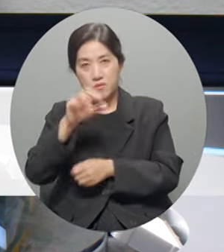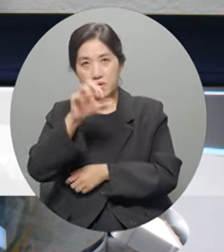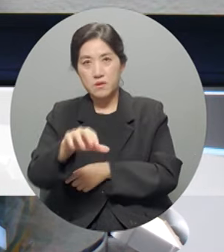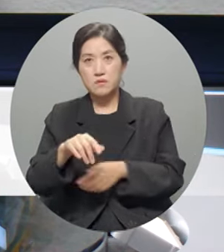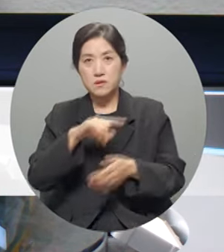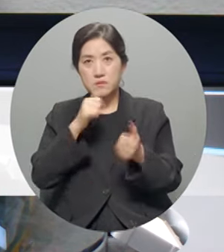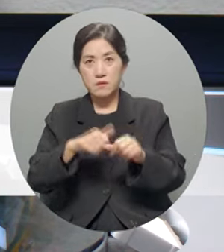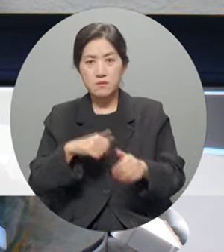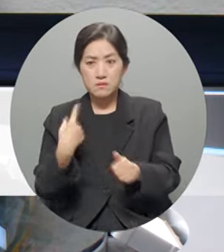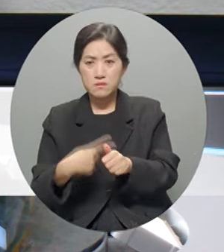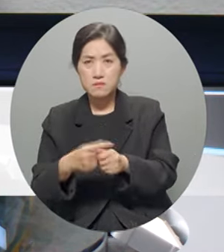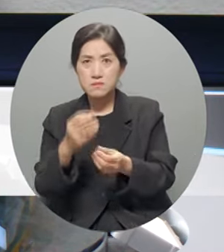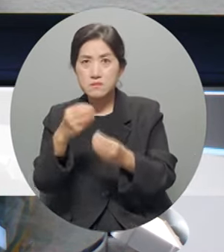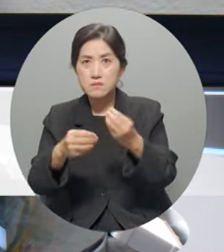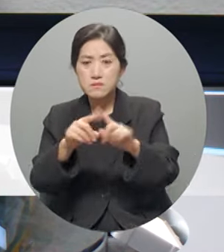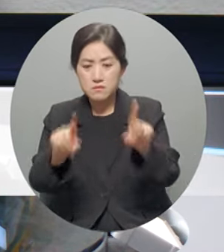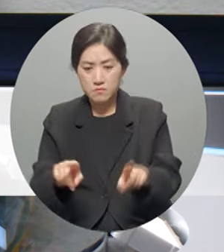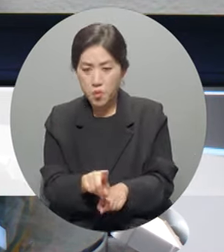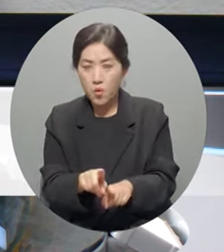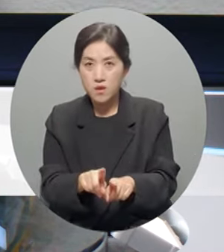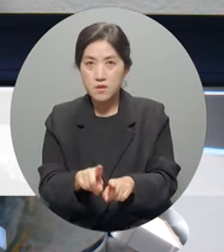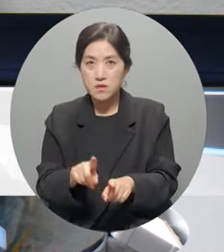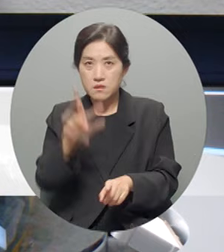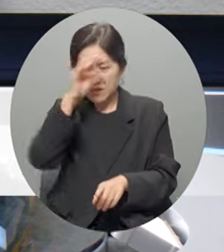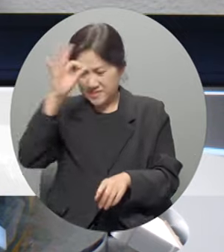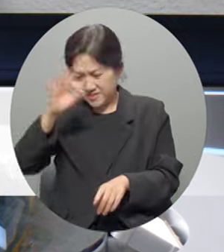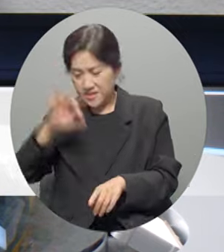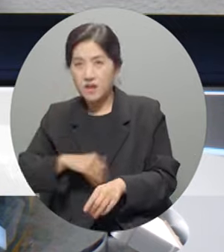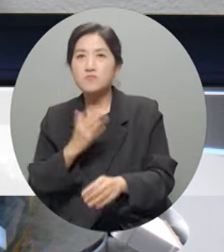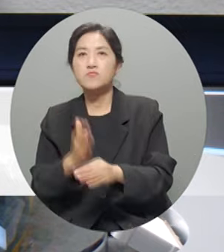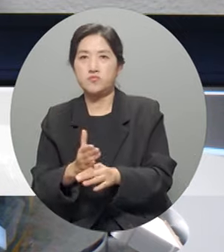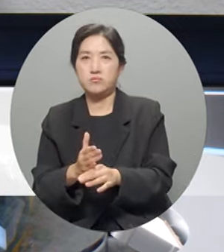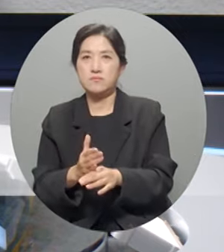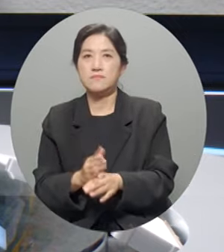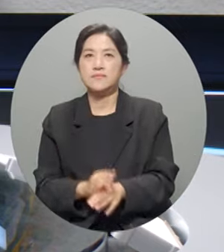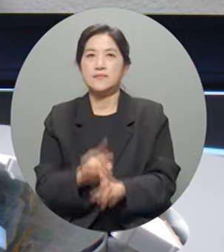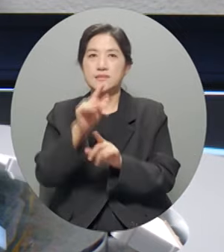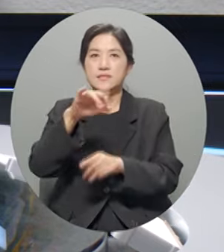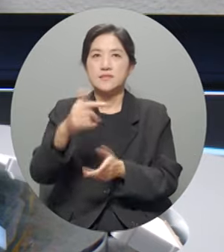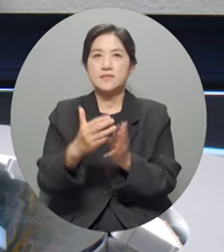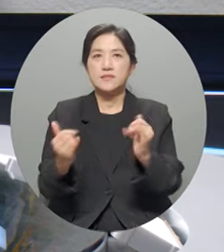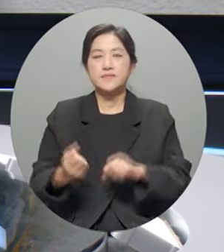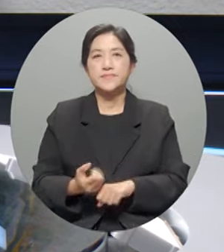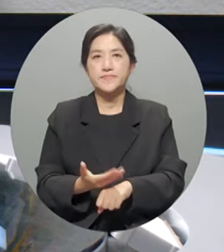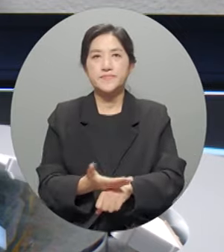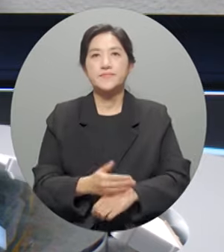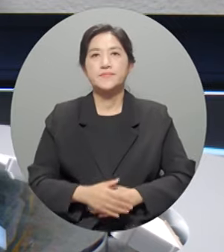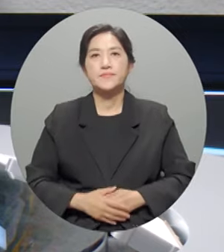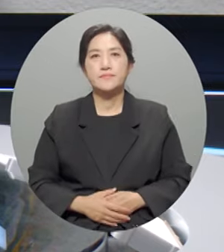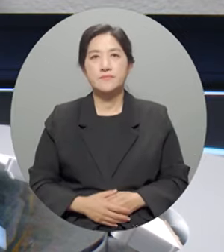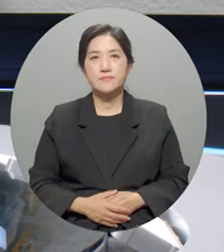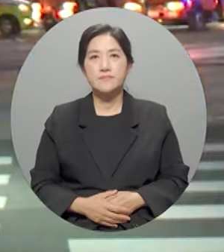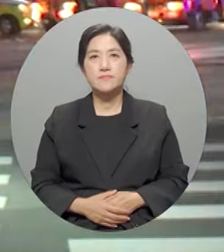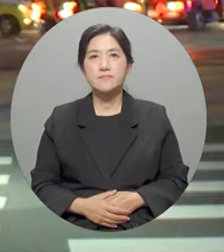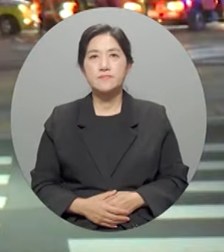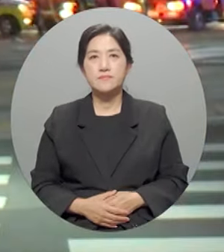조롱글에 대해서는 경찰이 작성자를 추적하고 있습니다. 이어서 이지은 기자가 보도합니다.